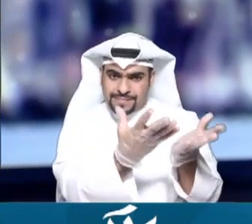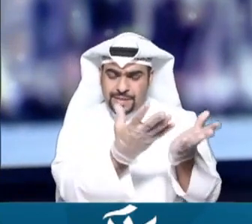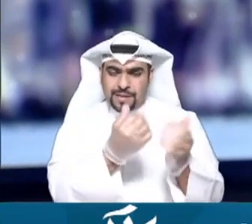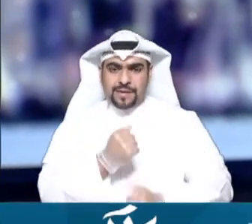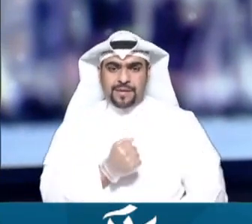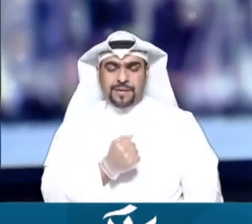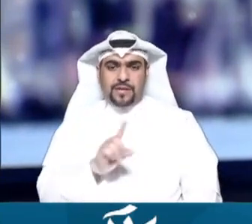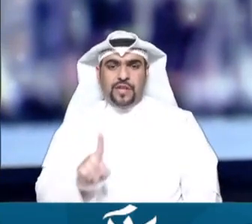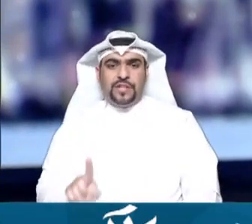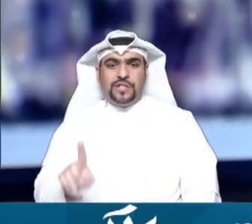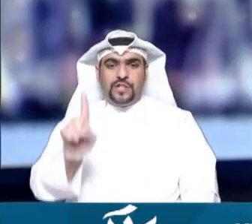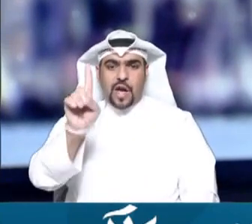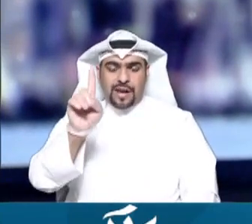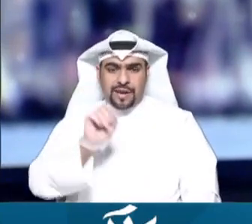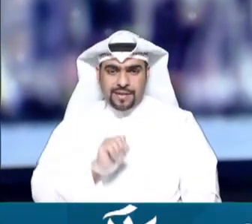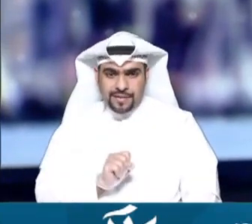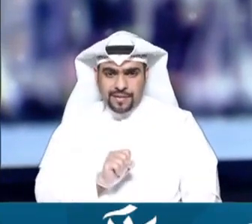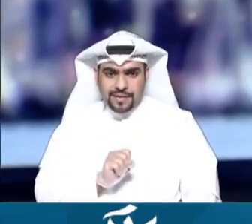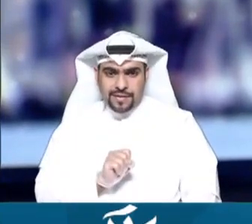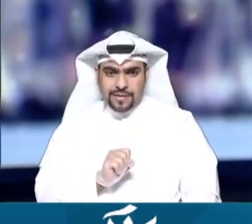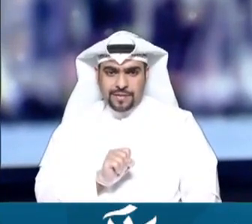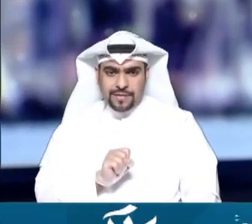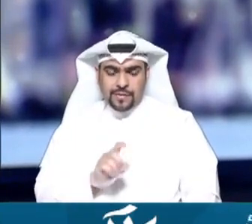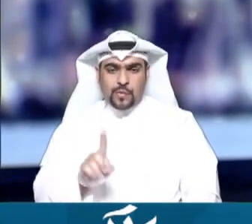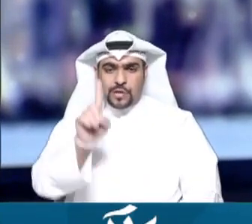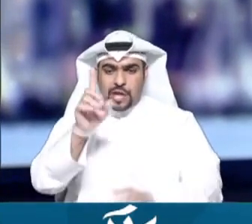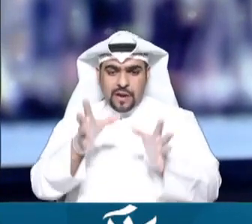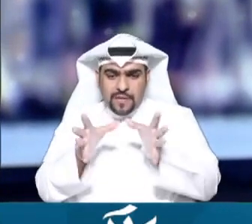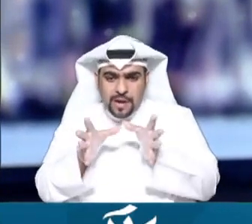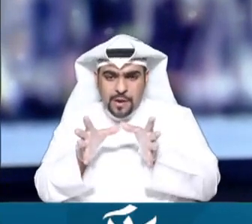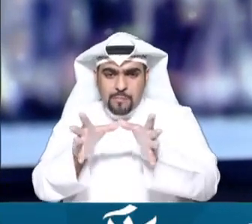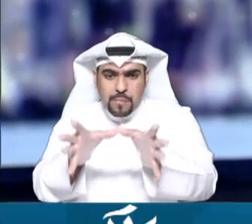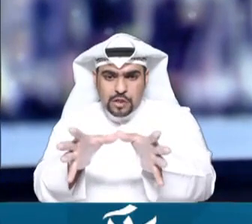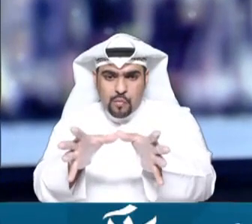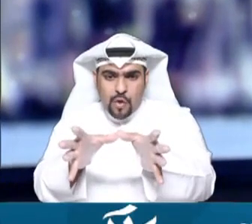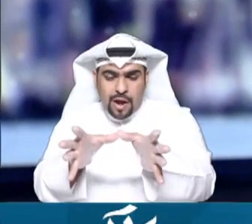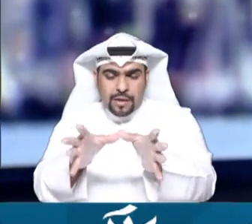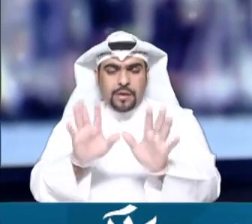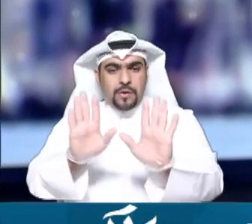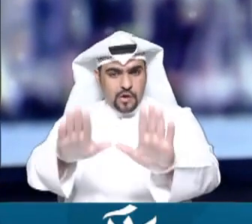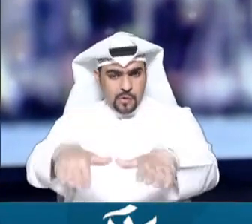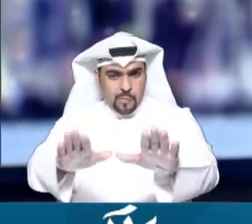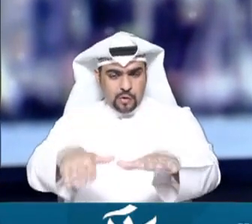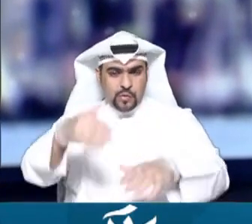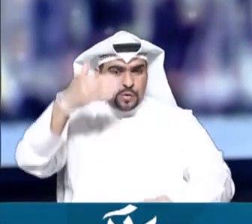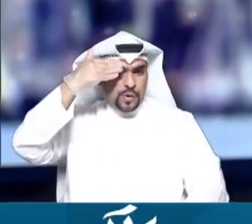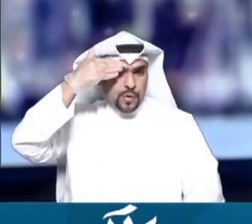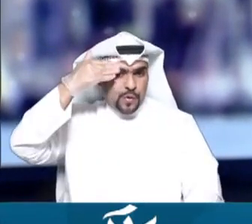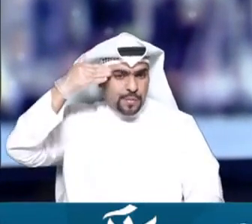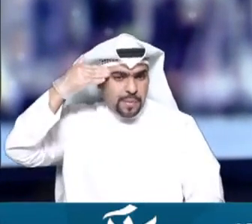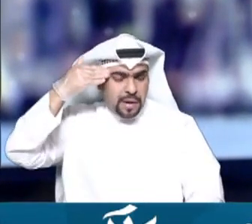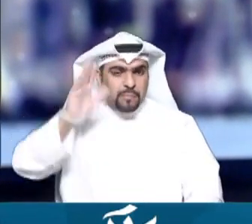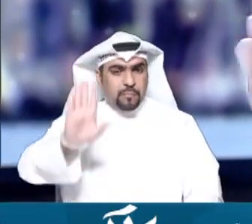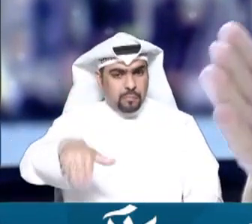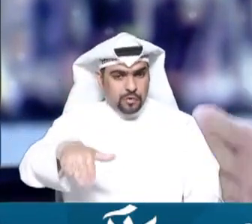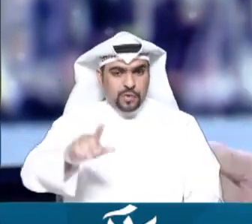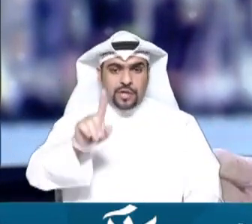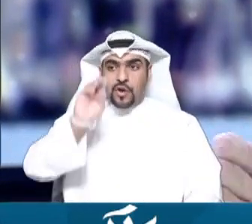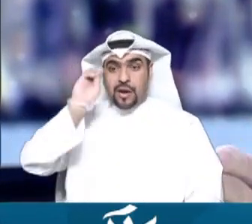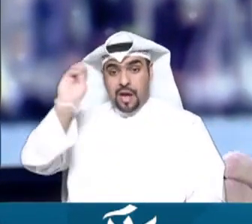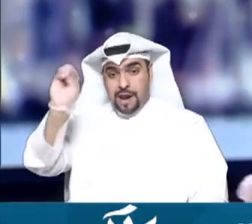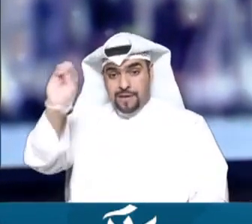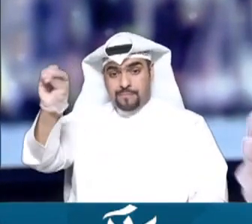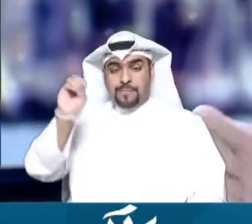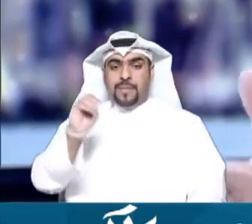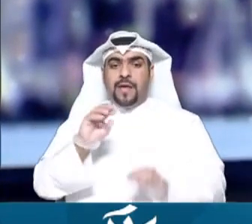والوجبات في ان شاء الله في مجموعه بسيطه ان شاء الله باتفاقنا ان شاء الله مع اخواننا في هيئه الشباب. مجموعتنا راح تكون